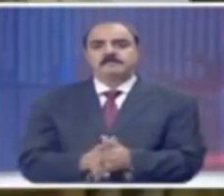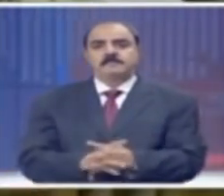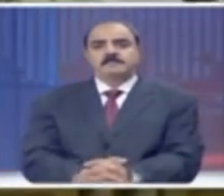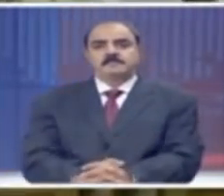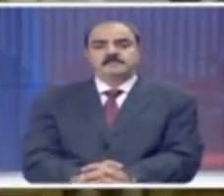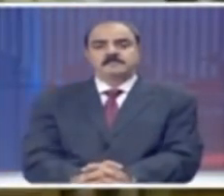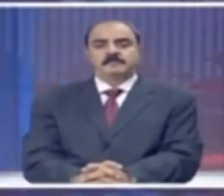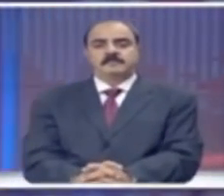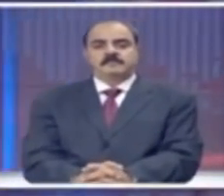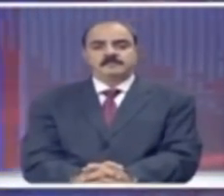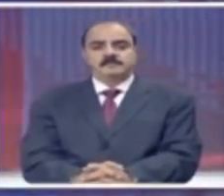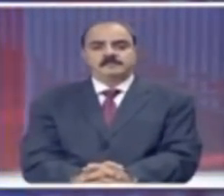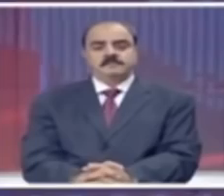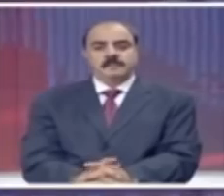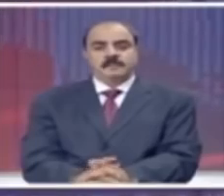والمطارات.